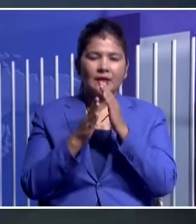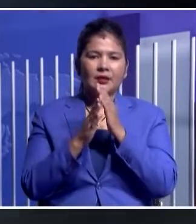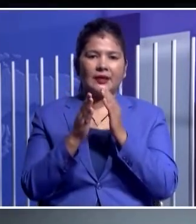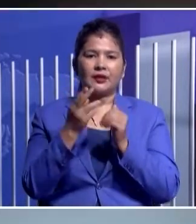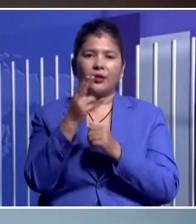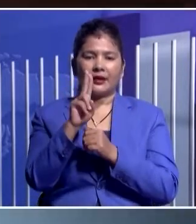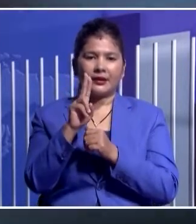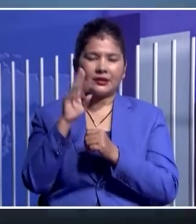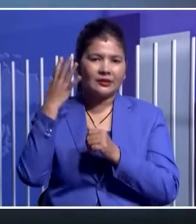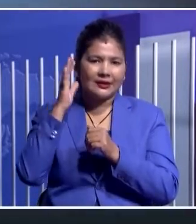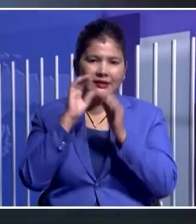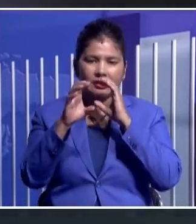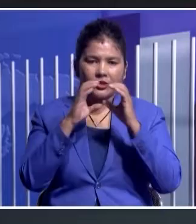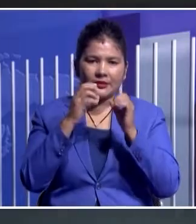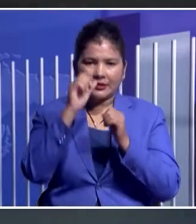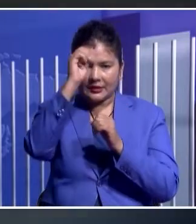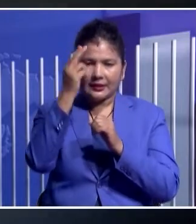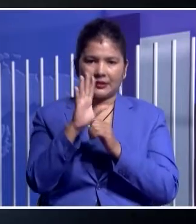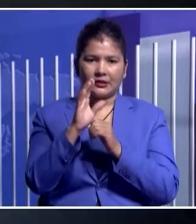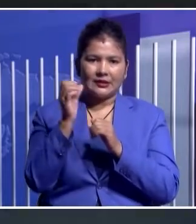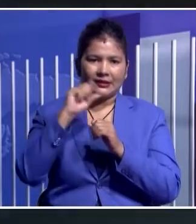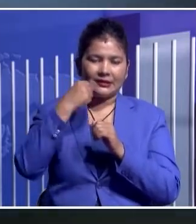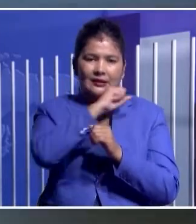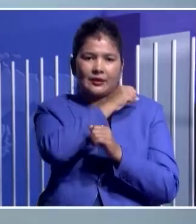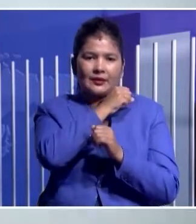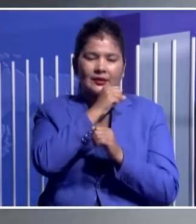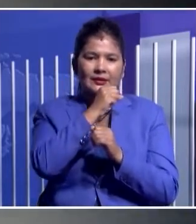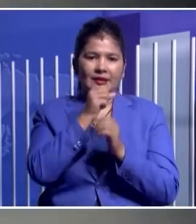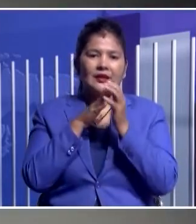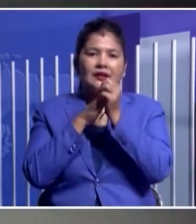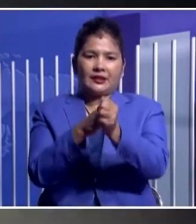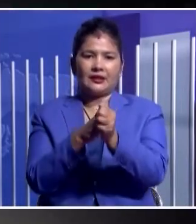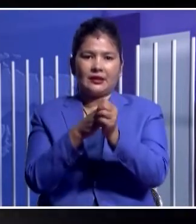सञ्चार माध्यमहरूले उल्लेख गरेका छन्। तालिबान नेता हिब्बतुल्लाह